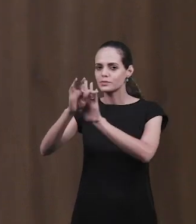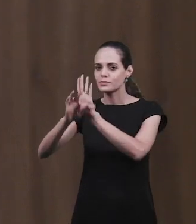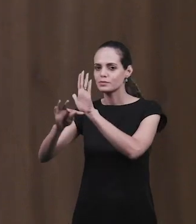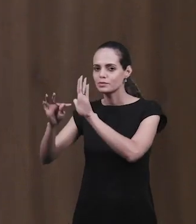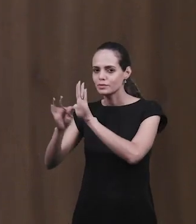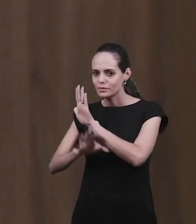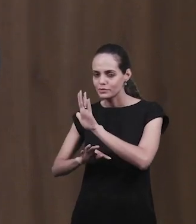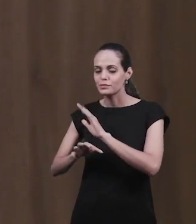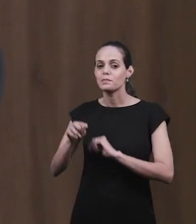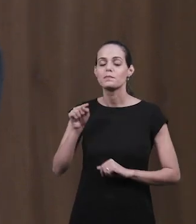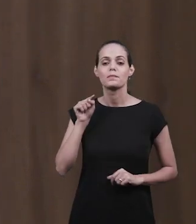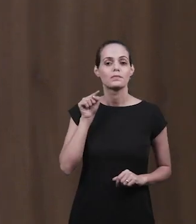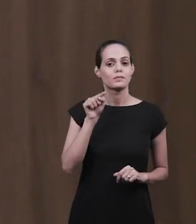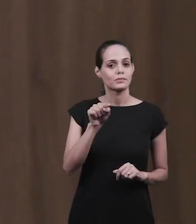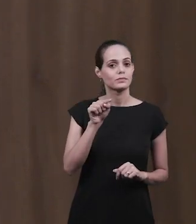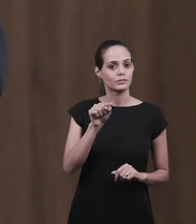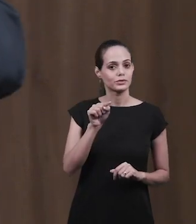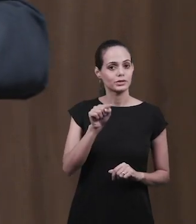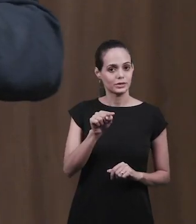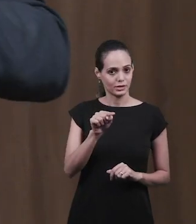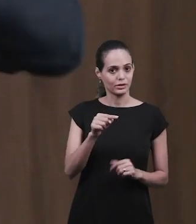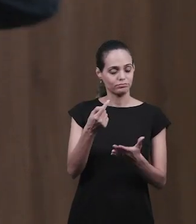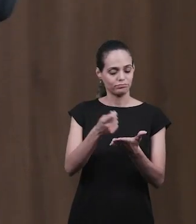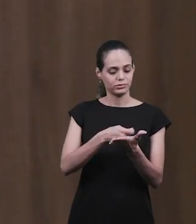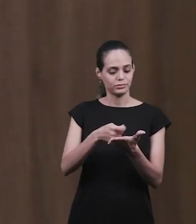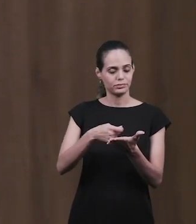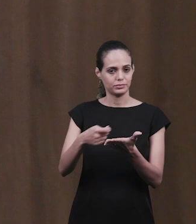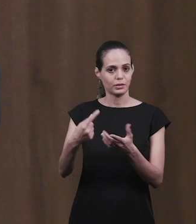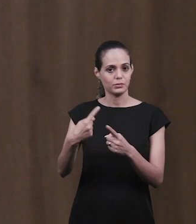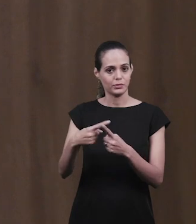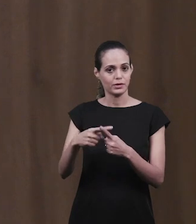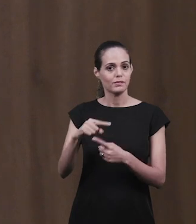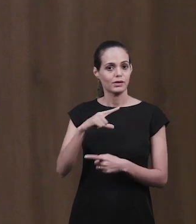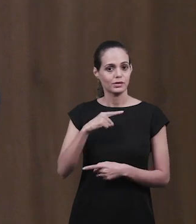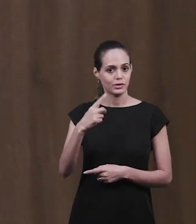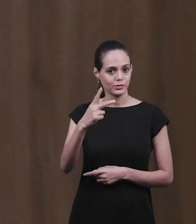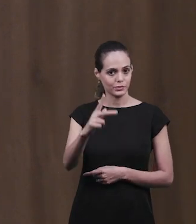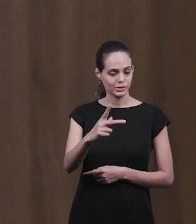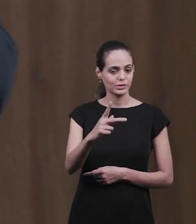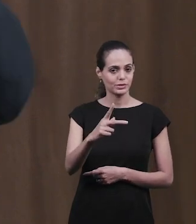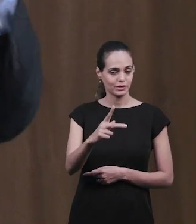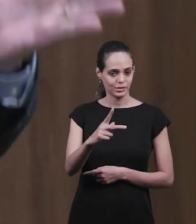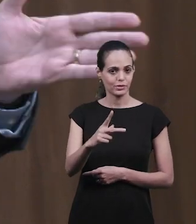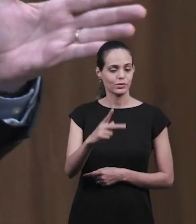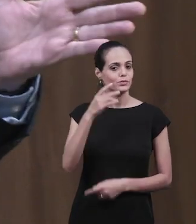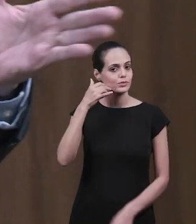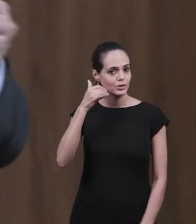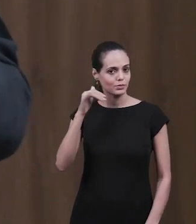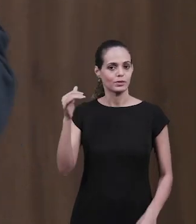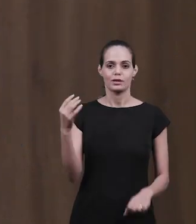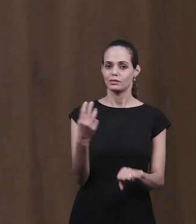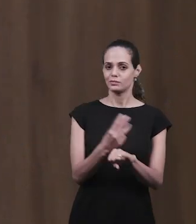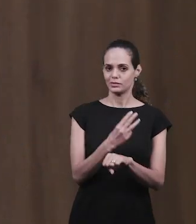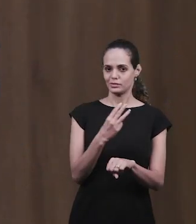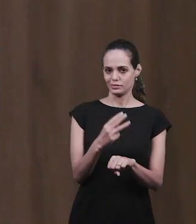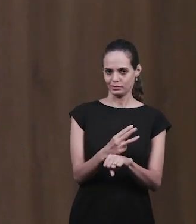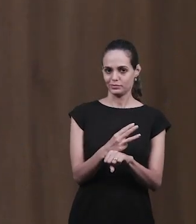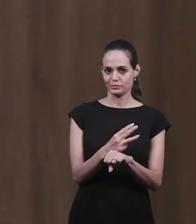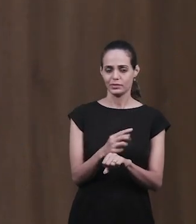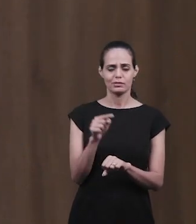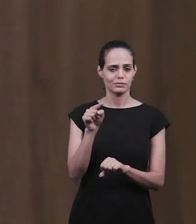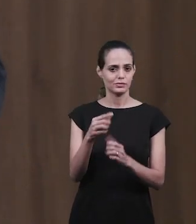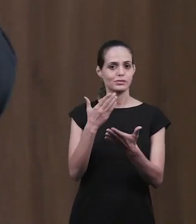focaliser ce code. Et cette colocation que le pasteur Daniel a fait va apparaître de votre téléphone via WhatsApp. Vous